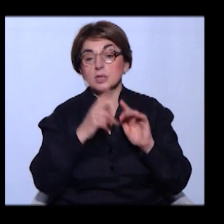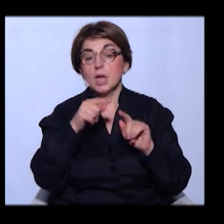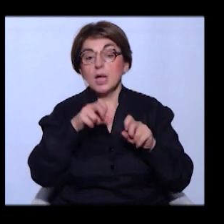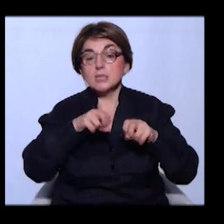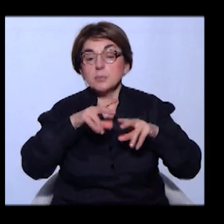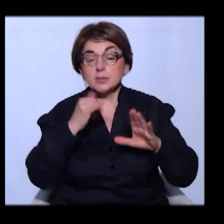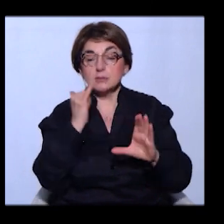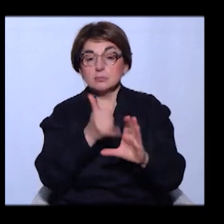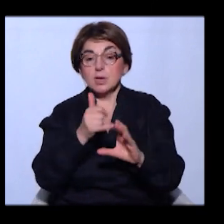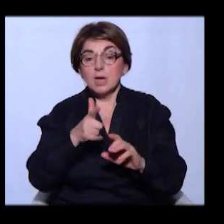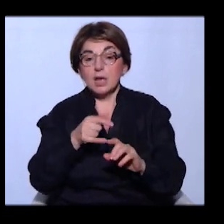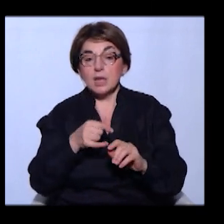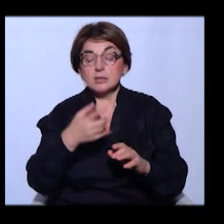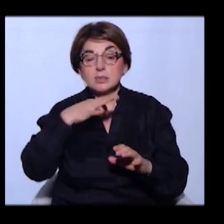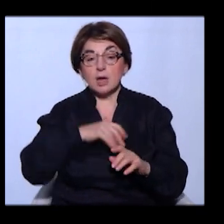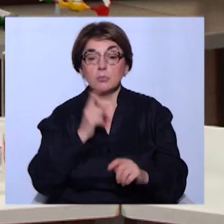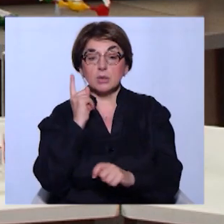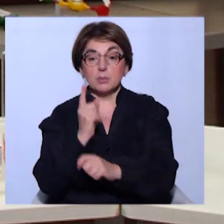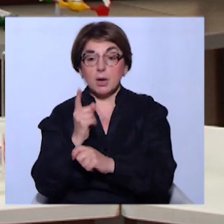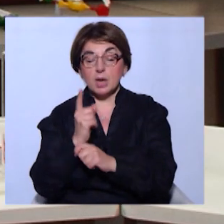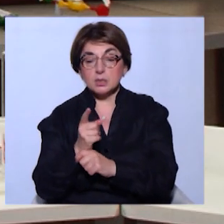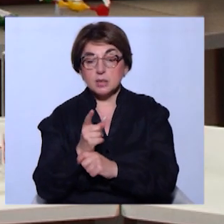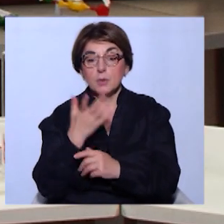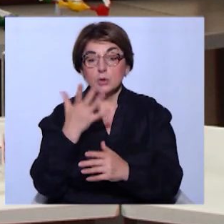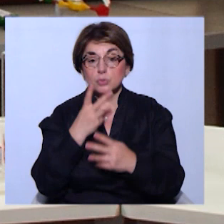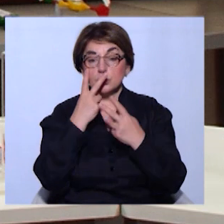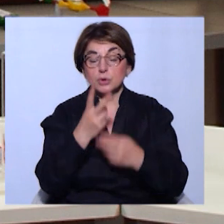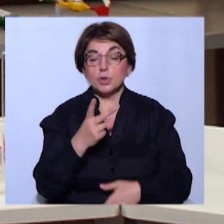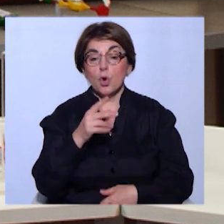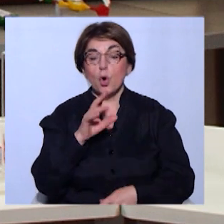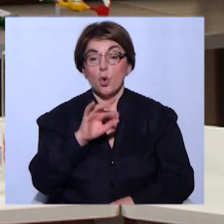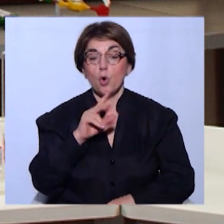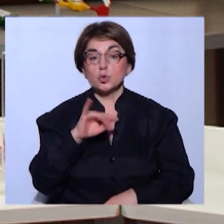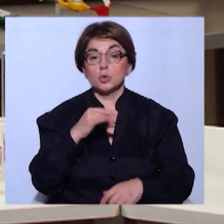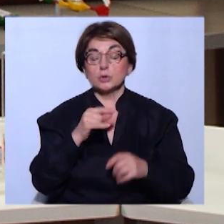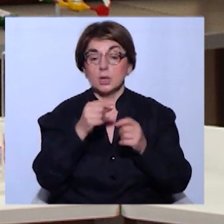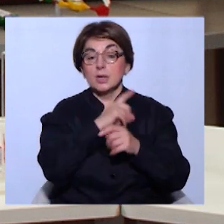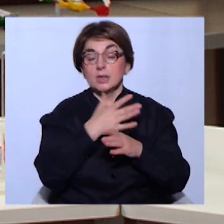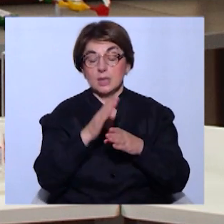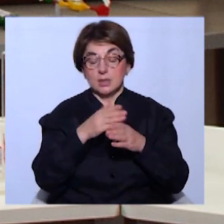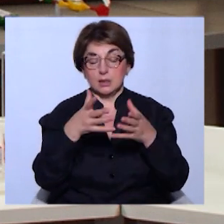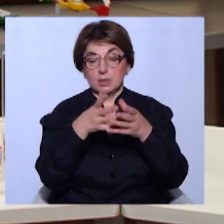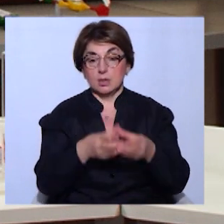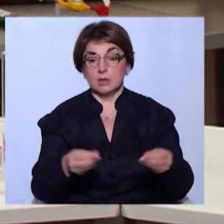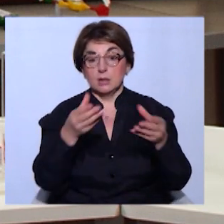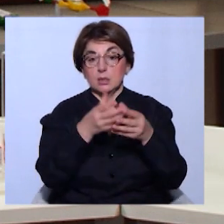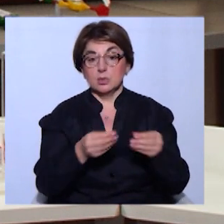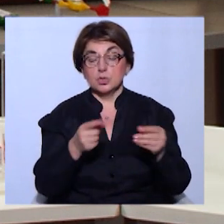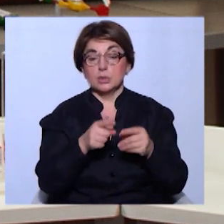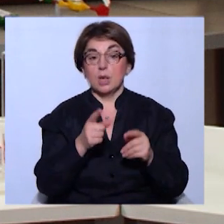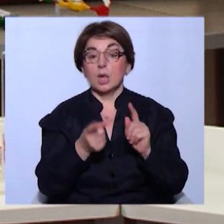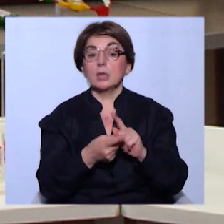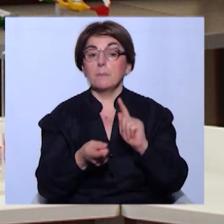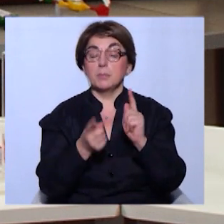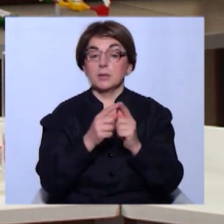შრე სრულად აღდგება 2065 წლისთვის. Და ჩვენც იმედი ვიქონიოთ, რომ 2065 წლისთვის ოზონის შრე